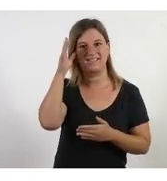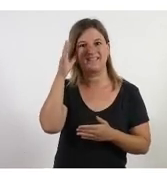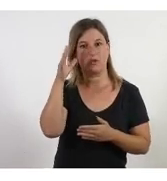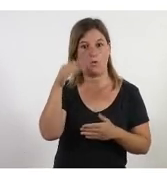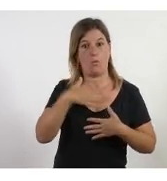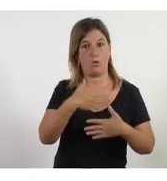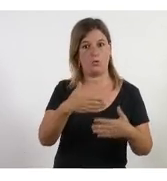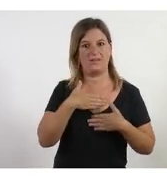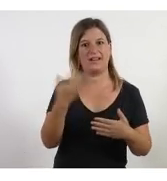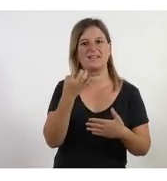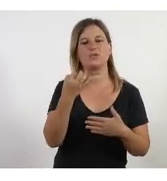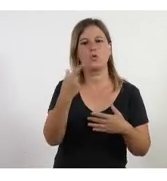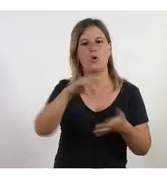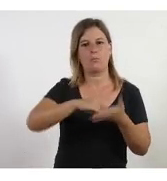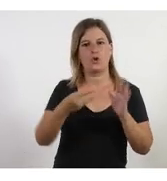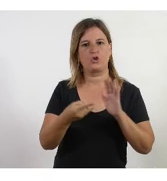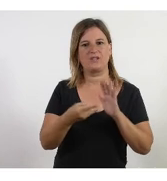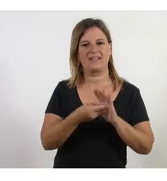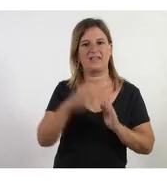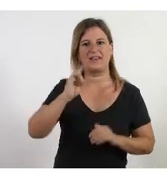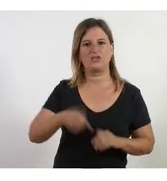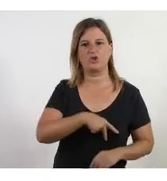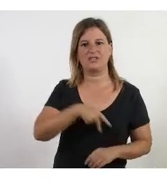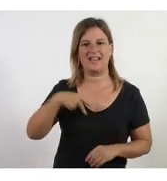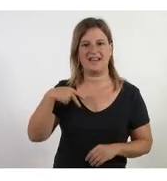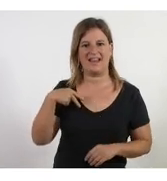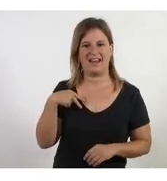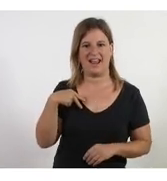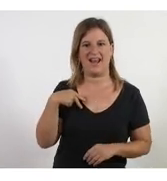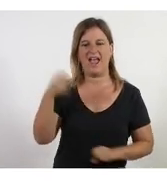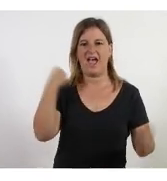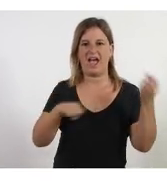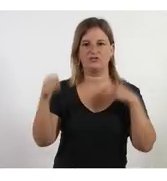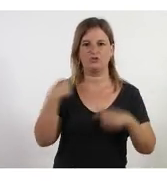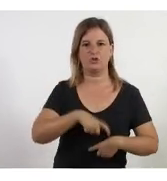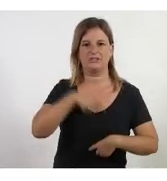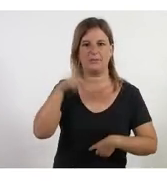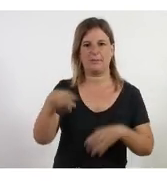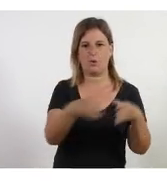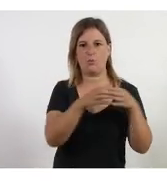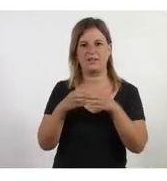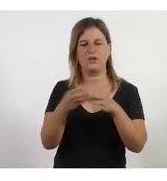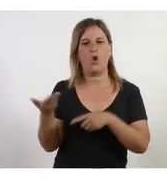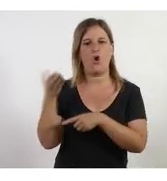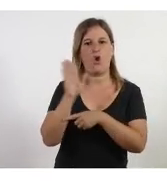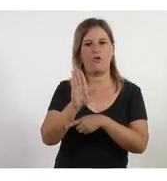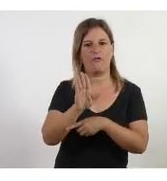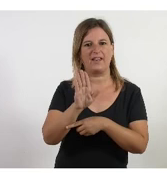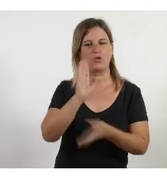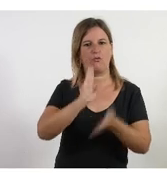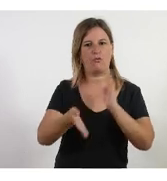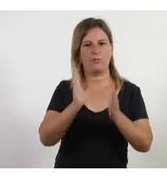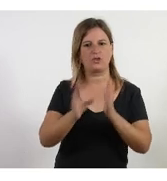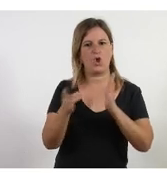General d'Acció Cívica i Comunitària que ofereix activitats formatives gratuïtes i de qualitat per persones voluntàries,